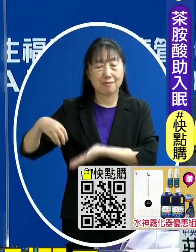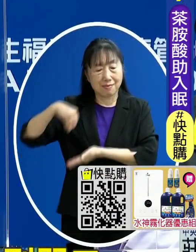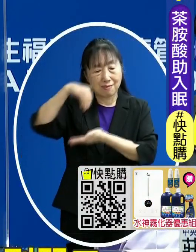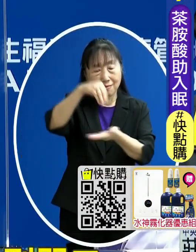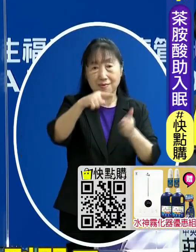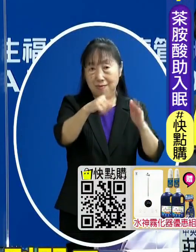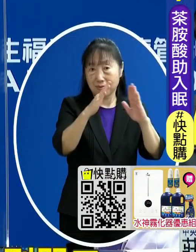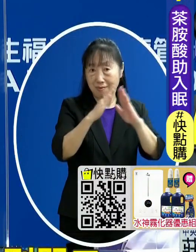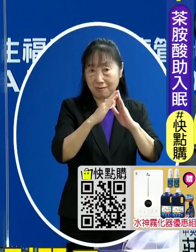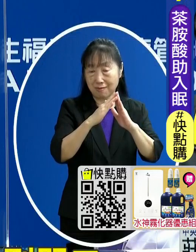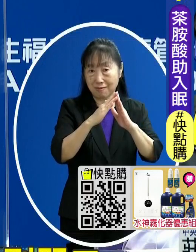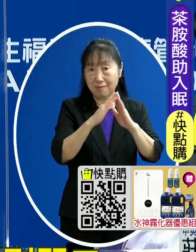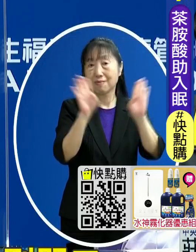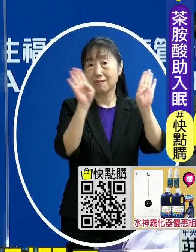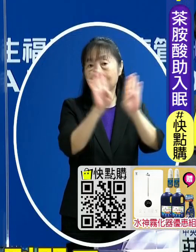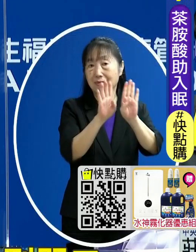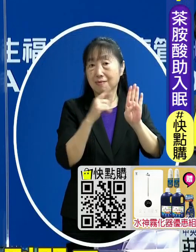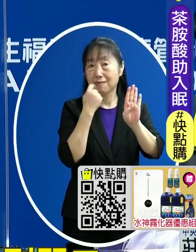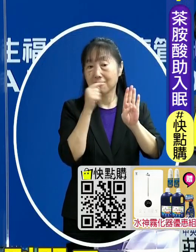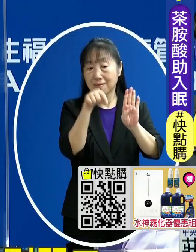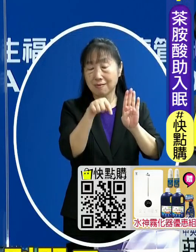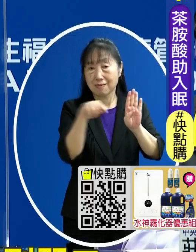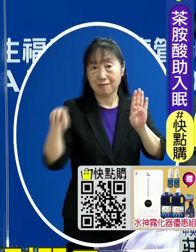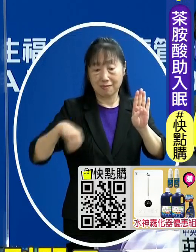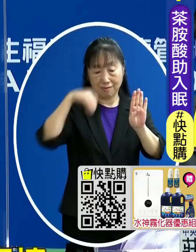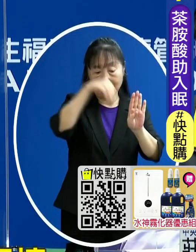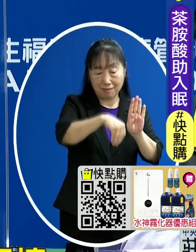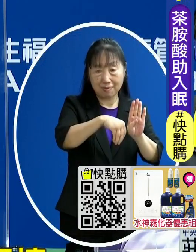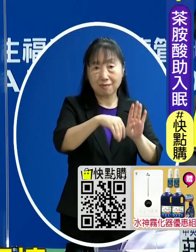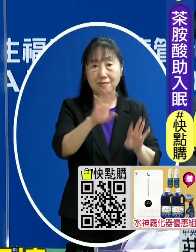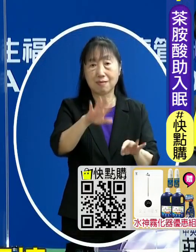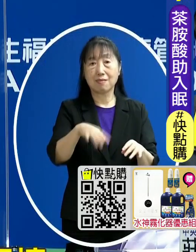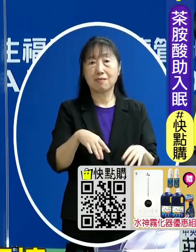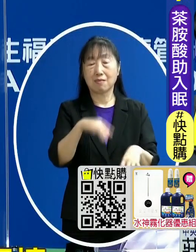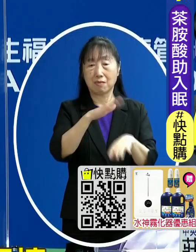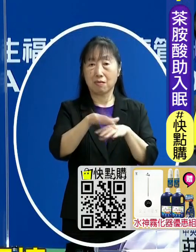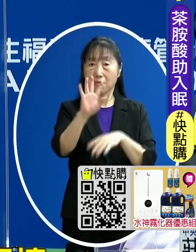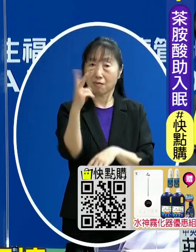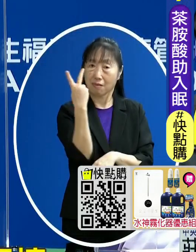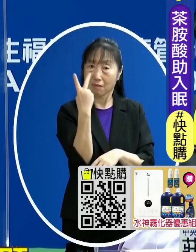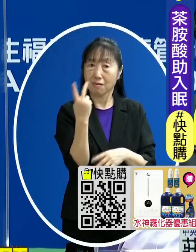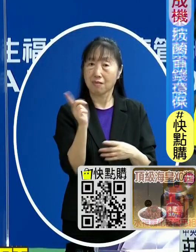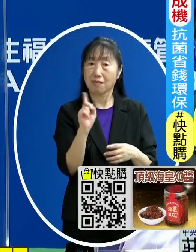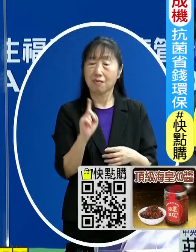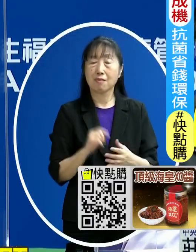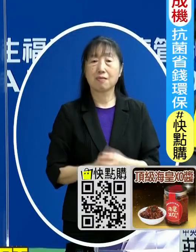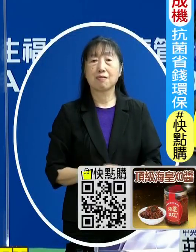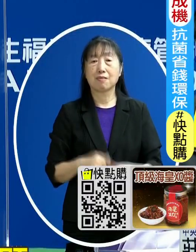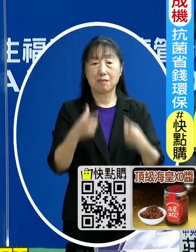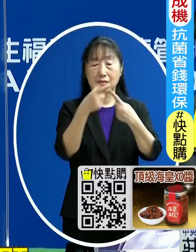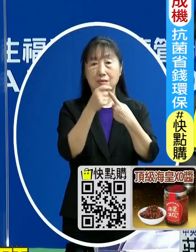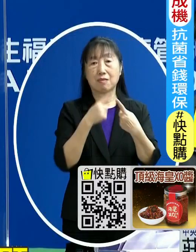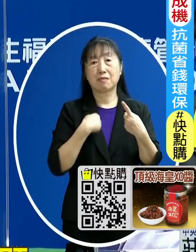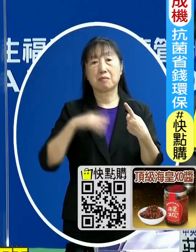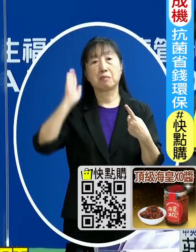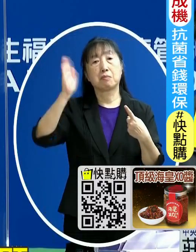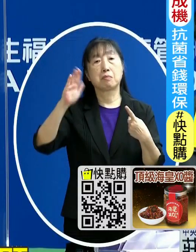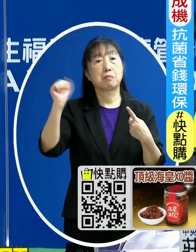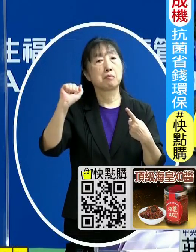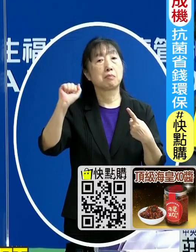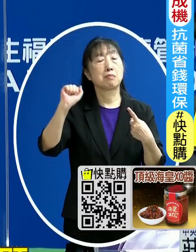里，再送到门口，这件事情总共牵涉的两个事情嘛，一个是不准的问